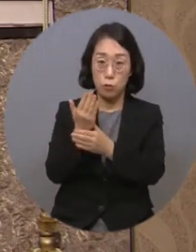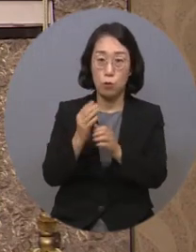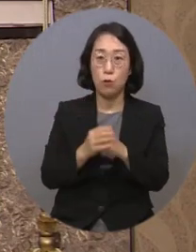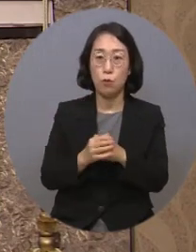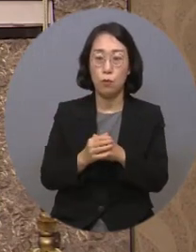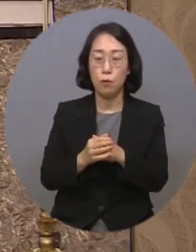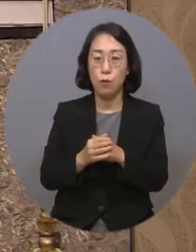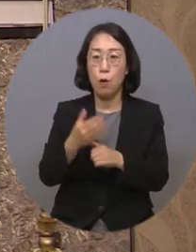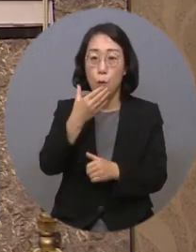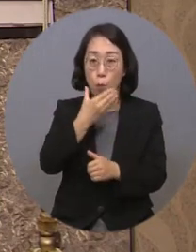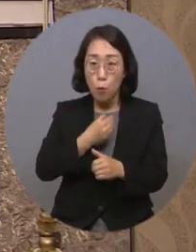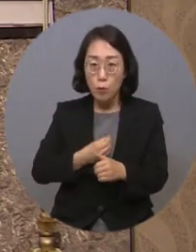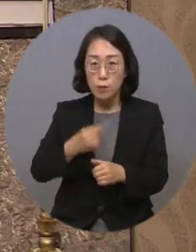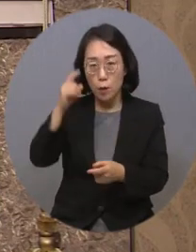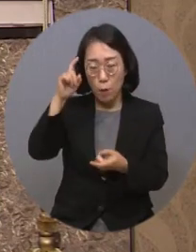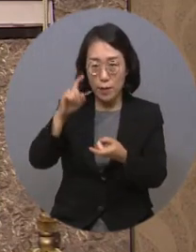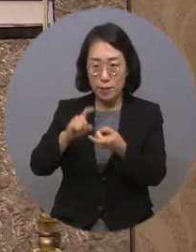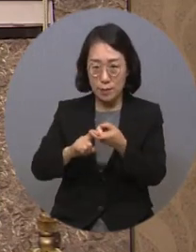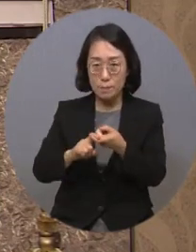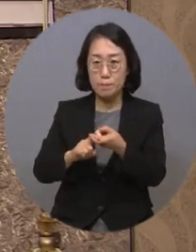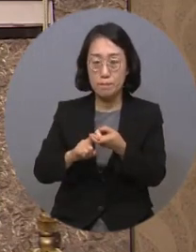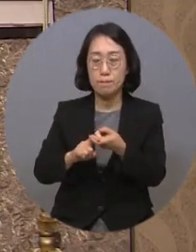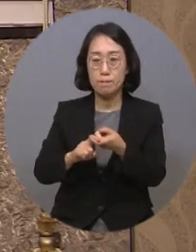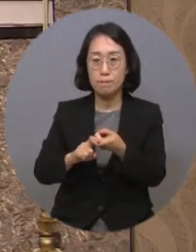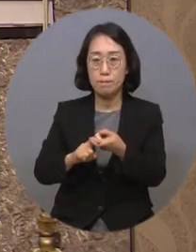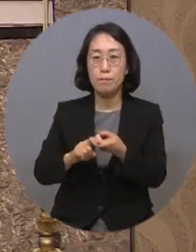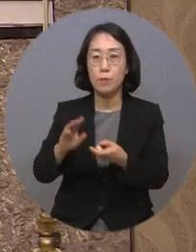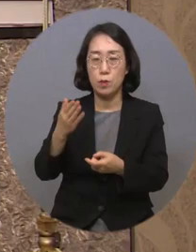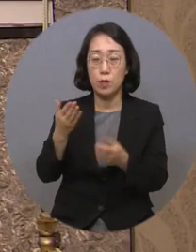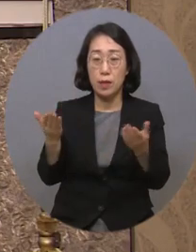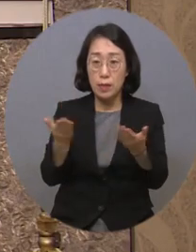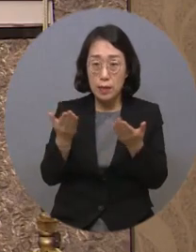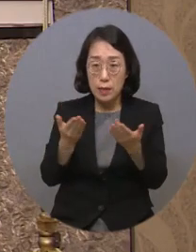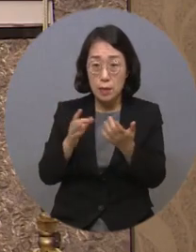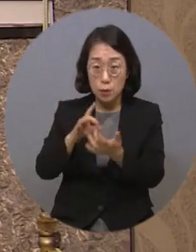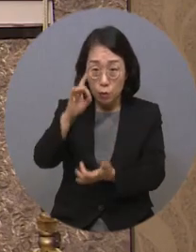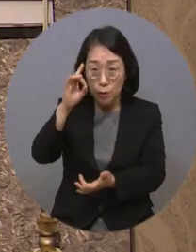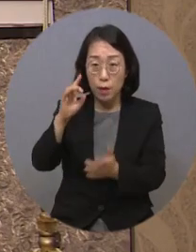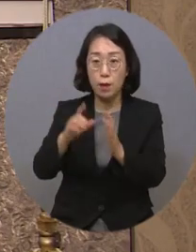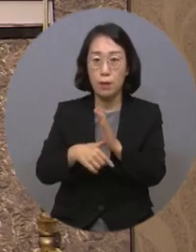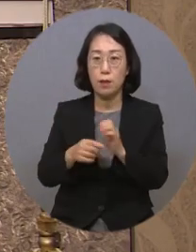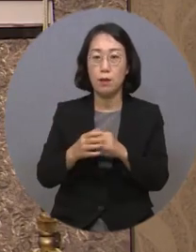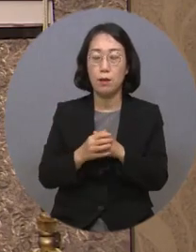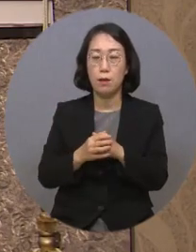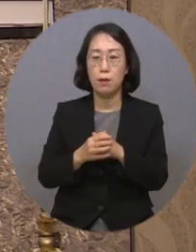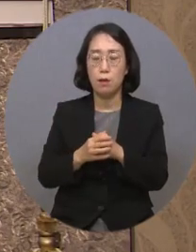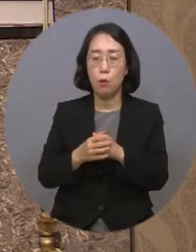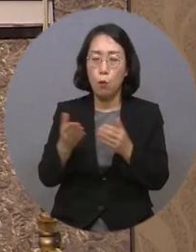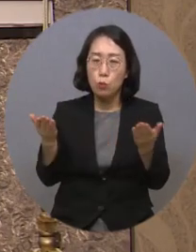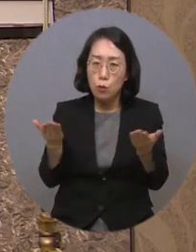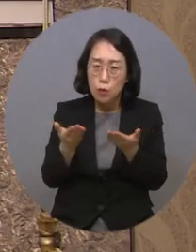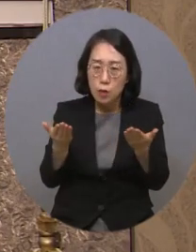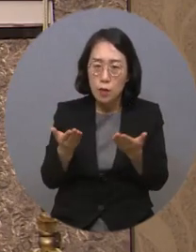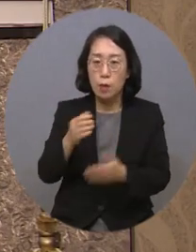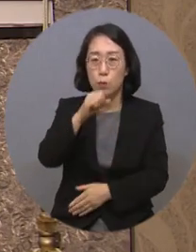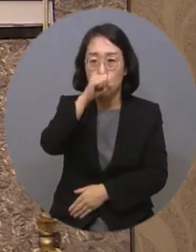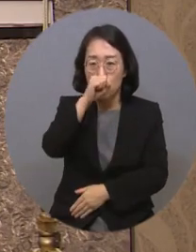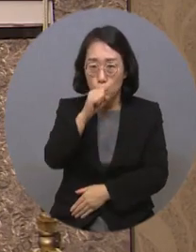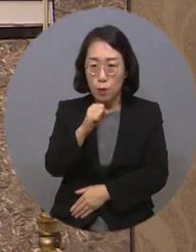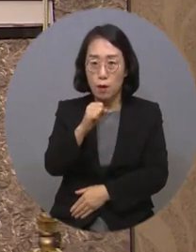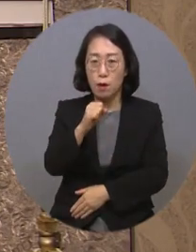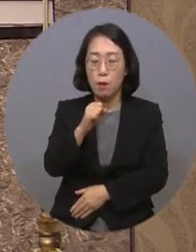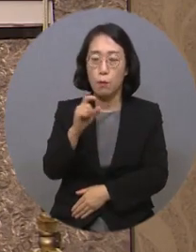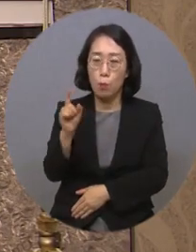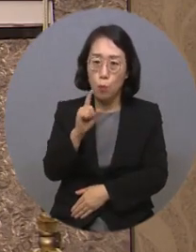이 복지에 참 관심을 많이 갖게 됐어요. 그래서 직업을 선택할 때도 어떤 직업을 선택하면